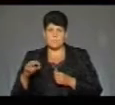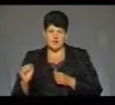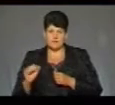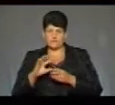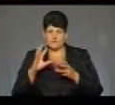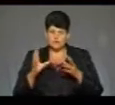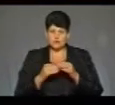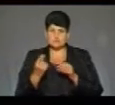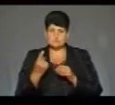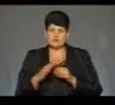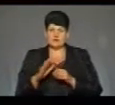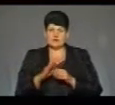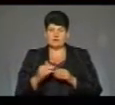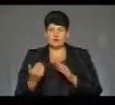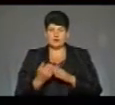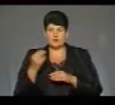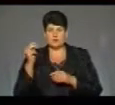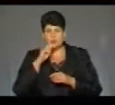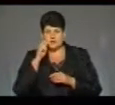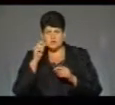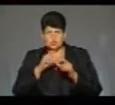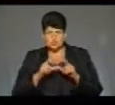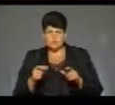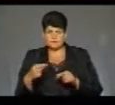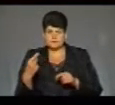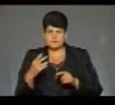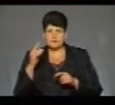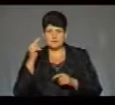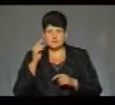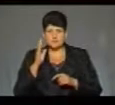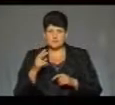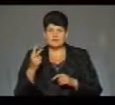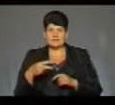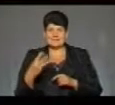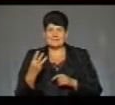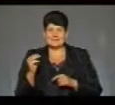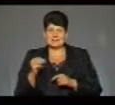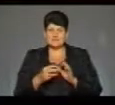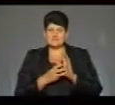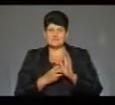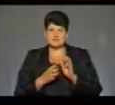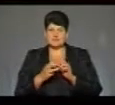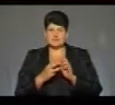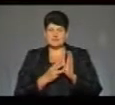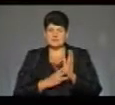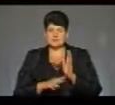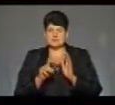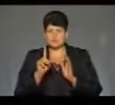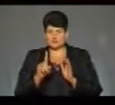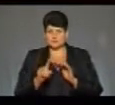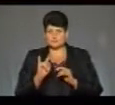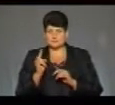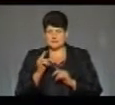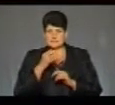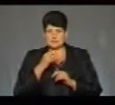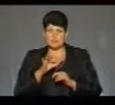з 1 вересня у новій українській школі на Тернопільщині навчатиметься 23 881 учень, каже